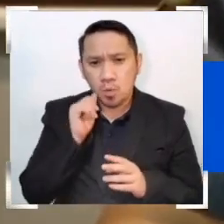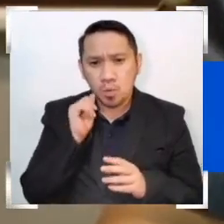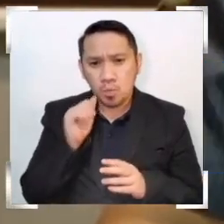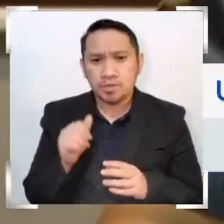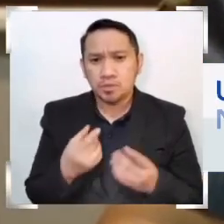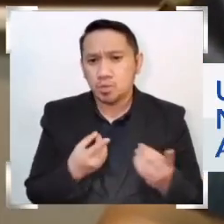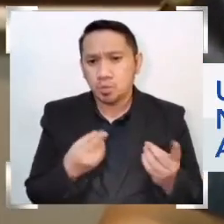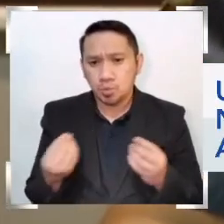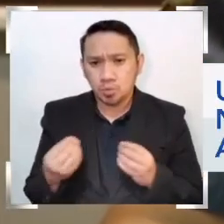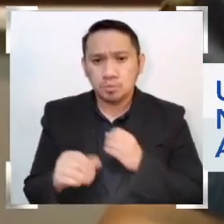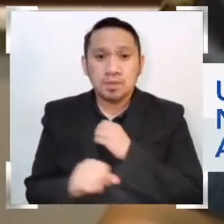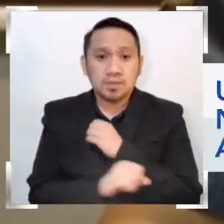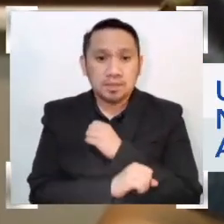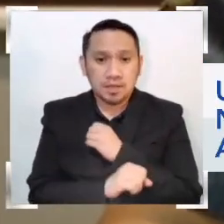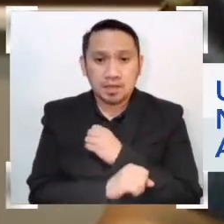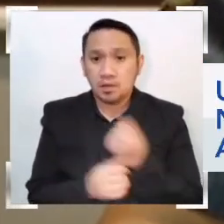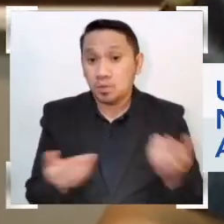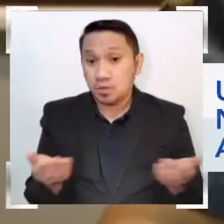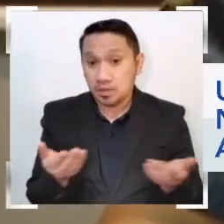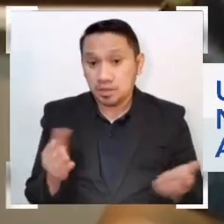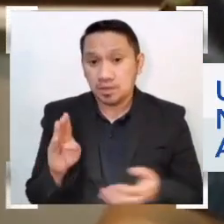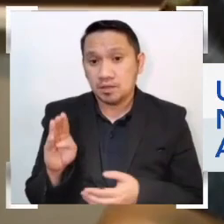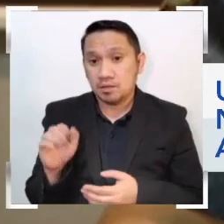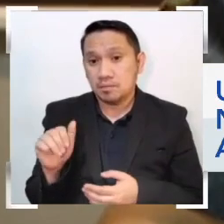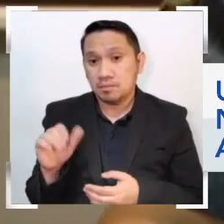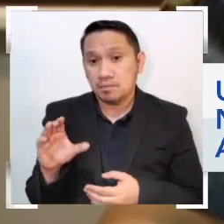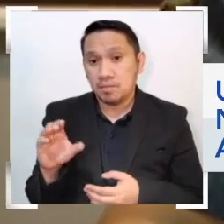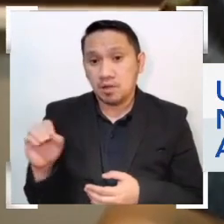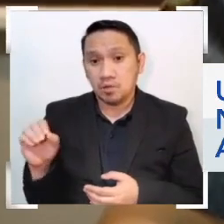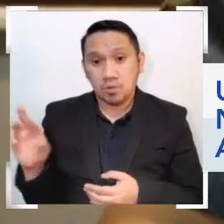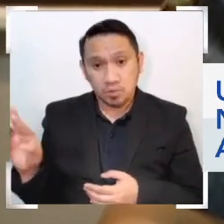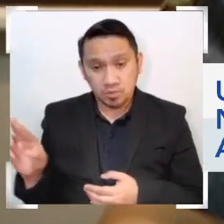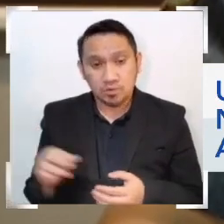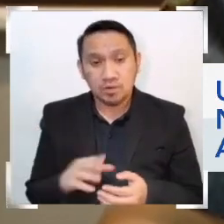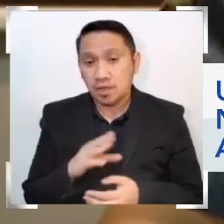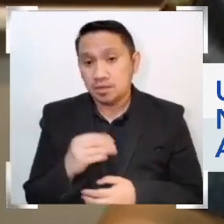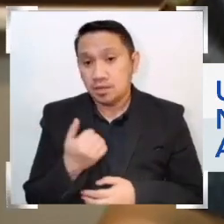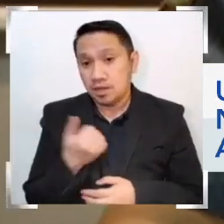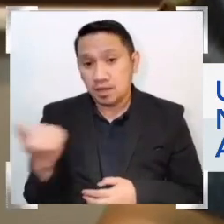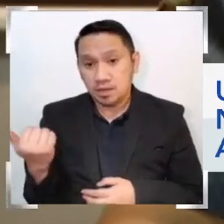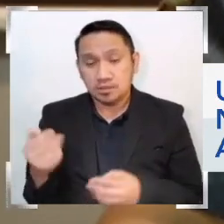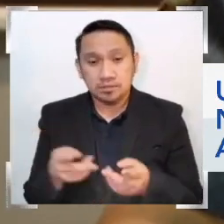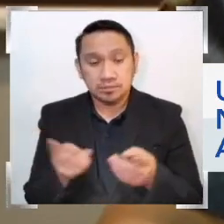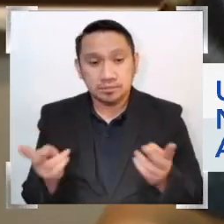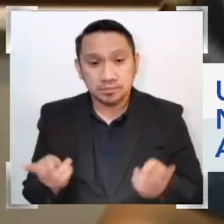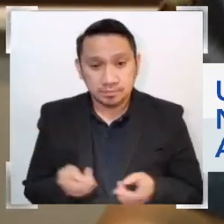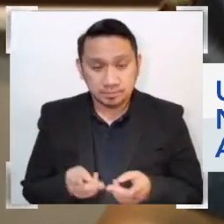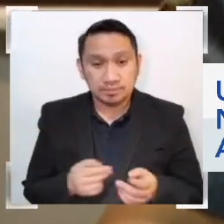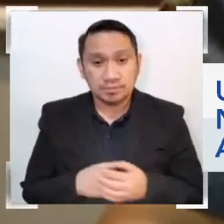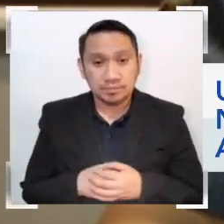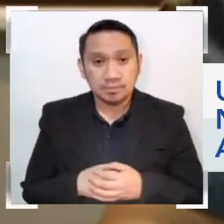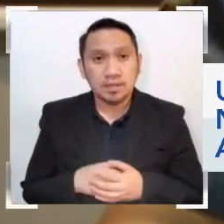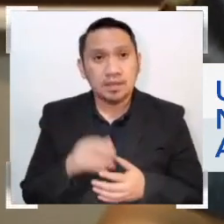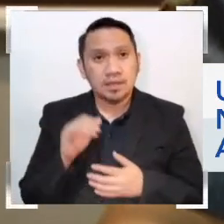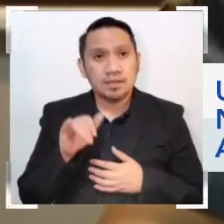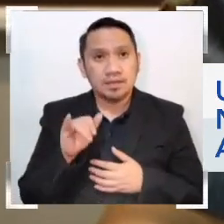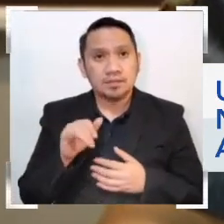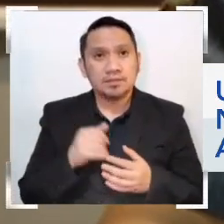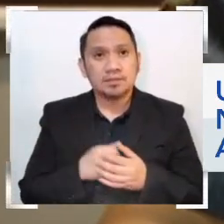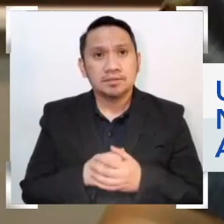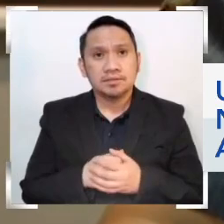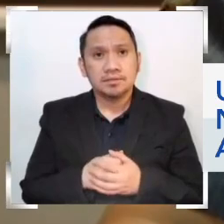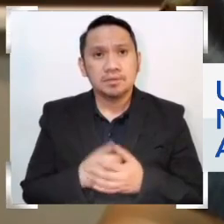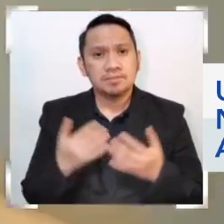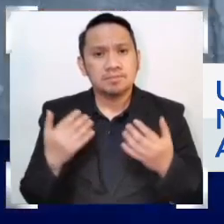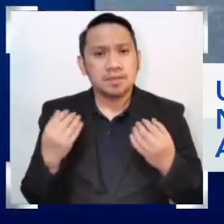Bacoor, but pati doon sa Makarati ko po. So he was under surveillance talaga? Yes, oo. Actually, marami na